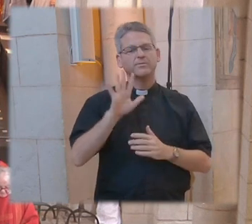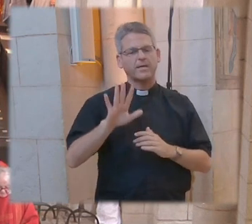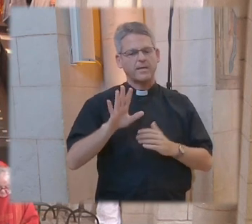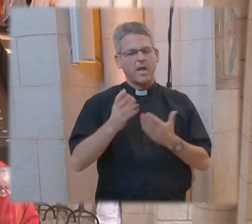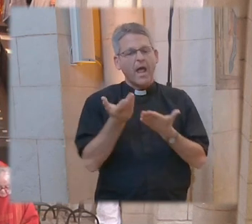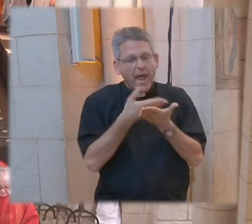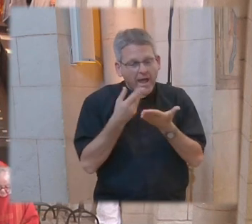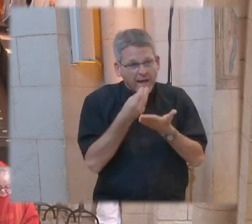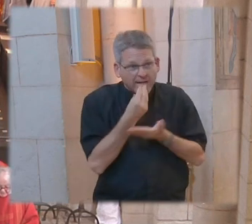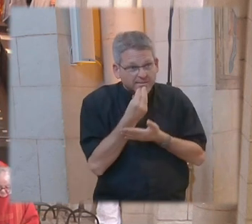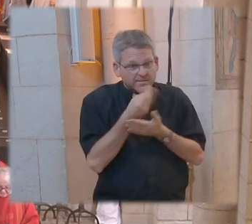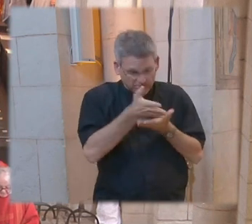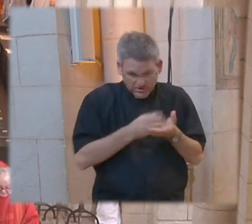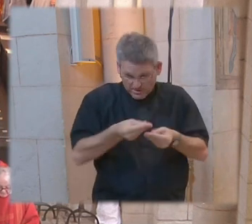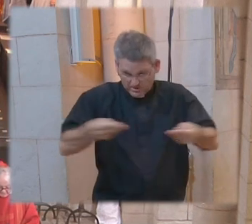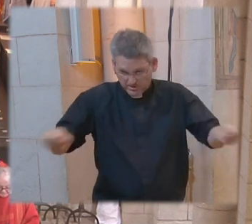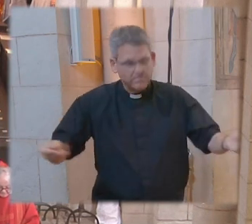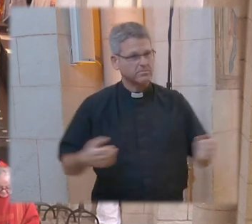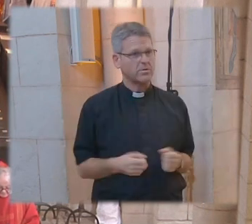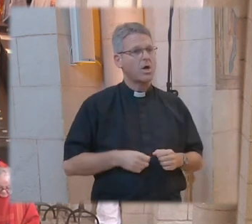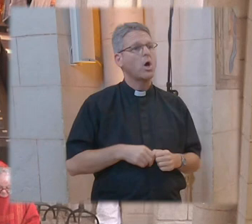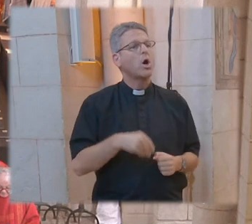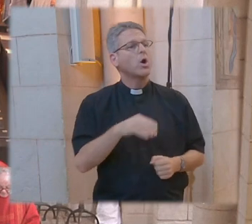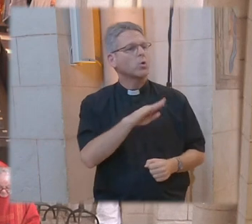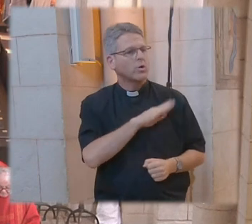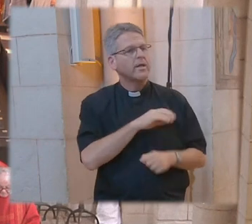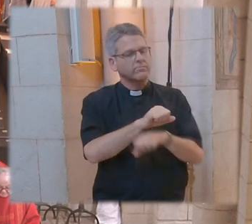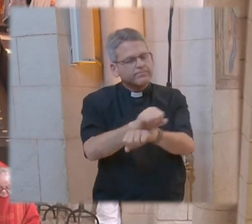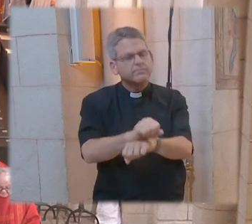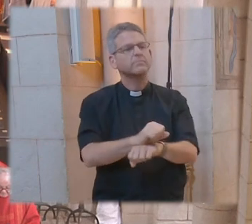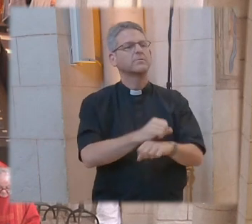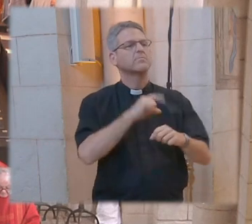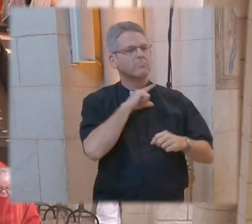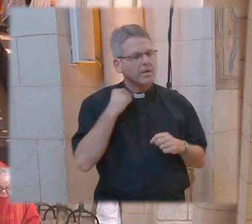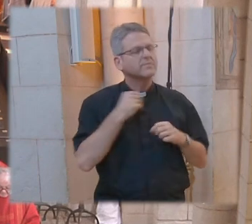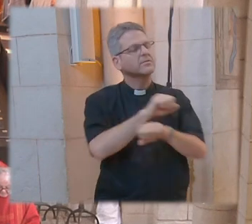anderen und predigte auch den mitgefangenen Priesterhäftlingen.